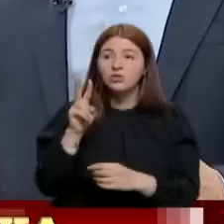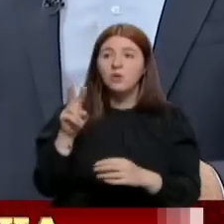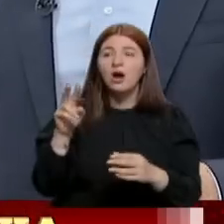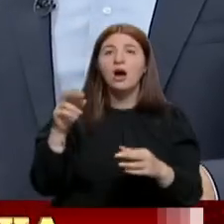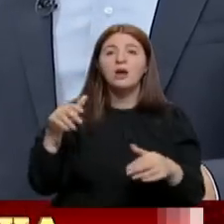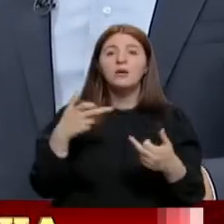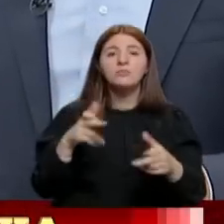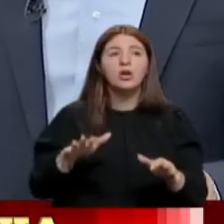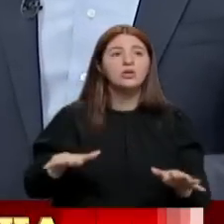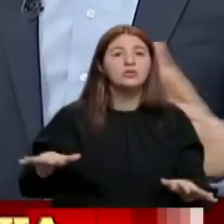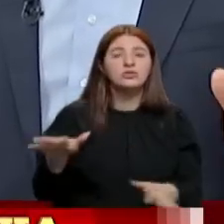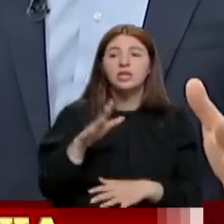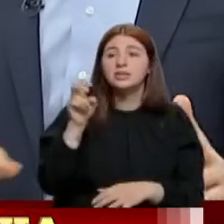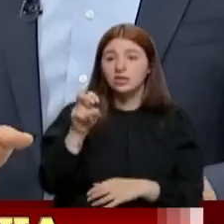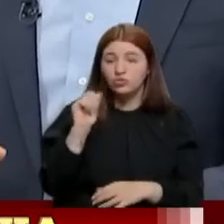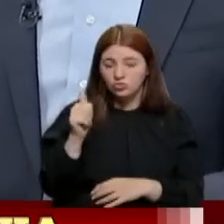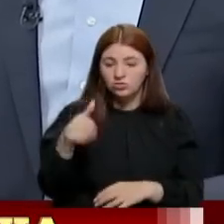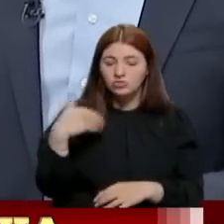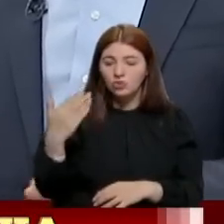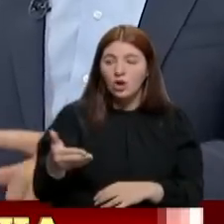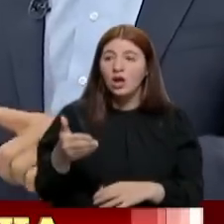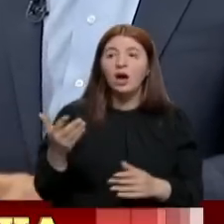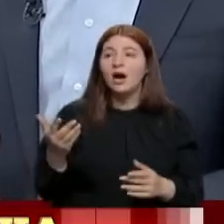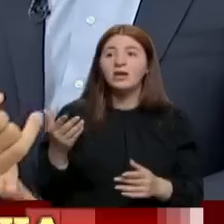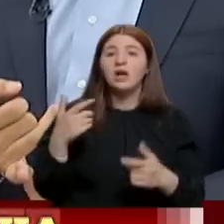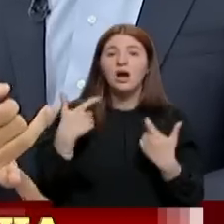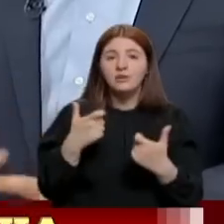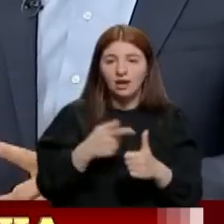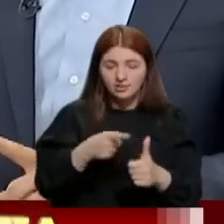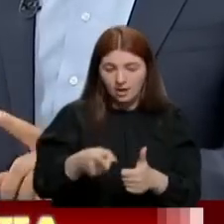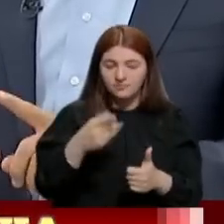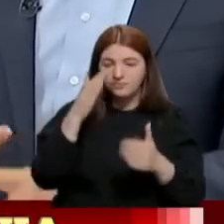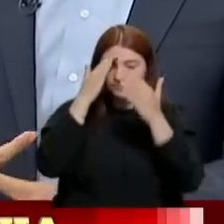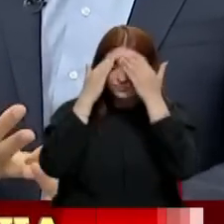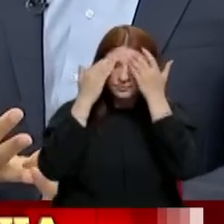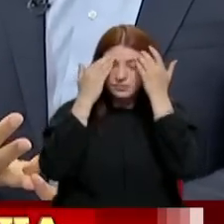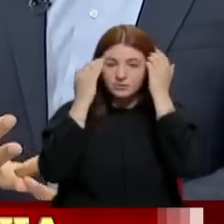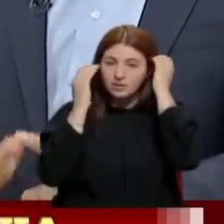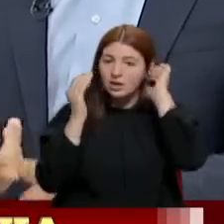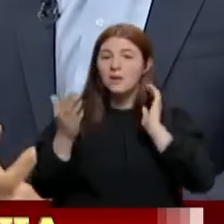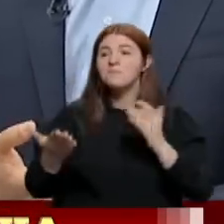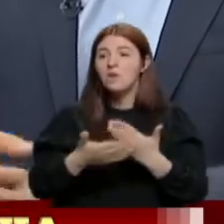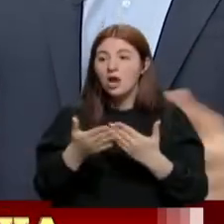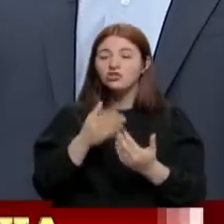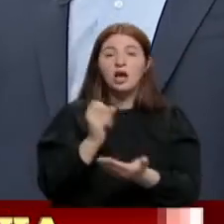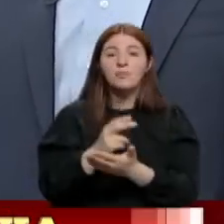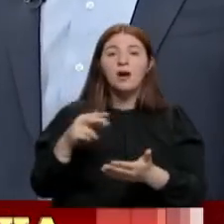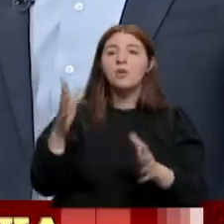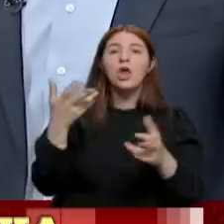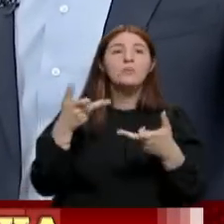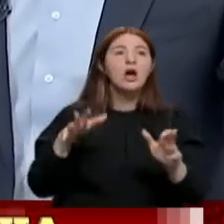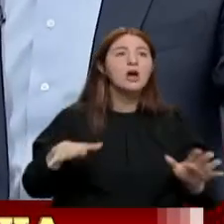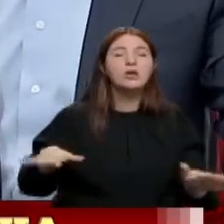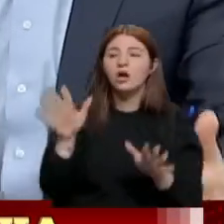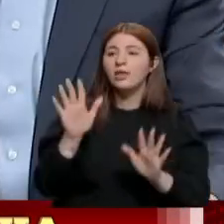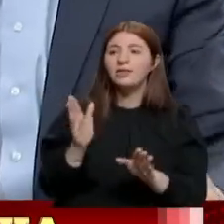hayalet şehirlerdi. Maalesef 8. günden sonra artık Hatay'da, Maraş'ta ve Adıyaman hayalet şehirlere